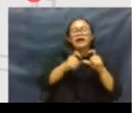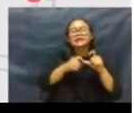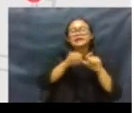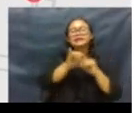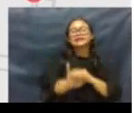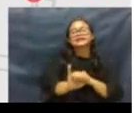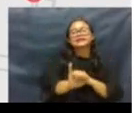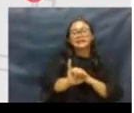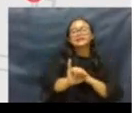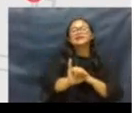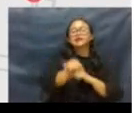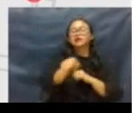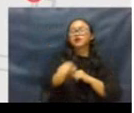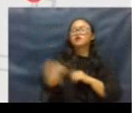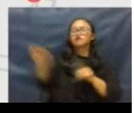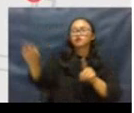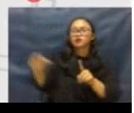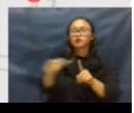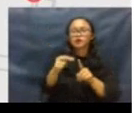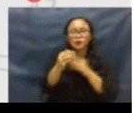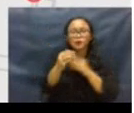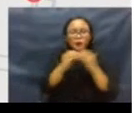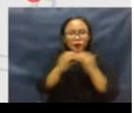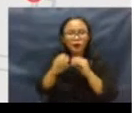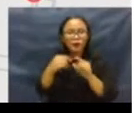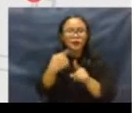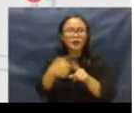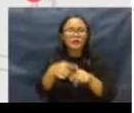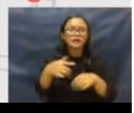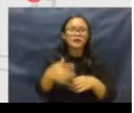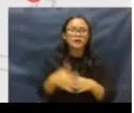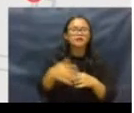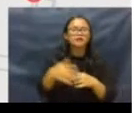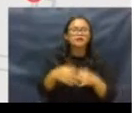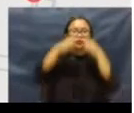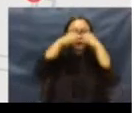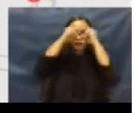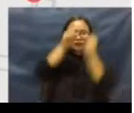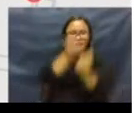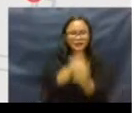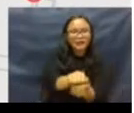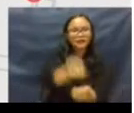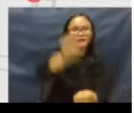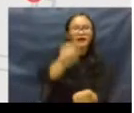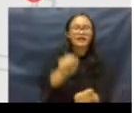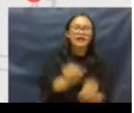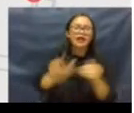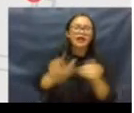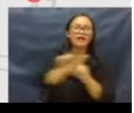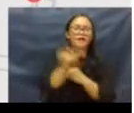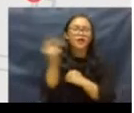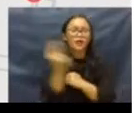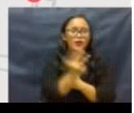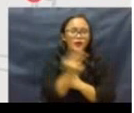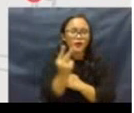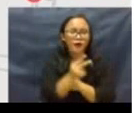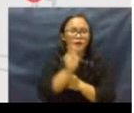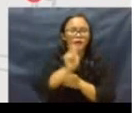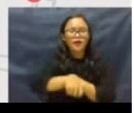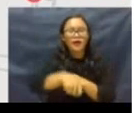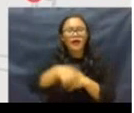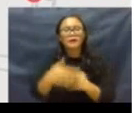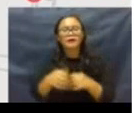Indonesia. Lalu beliau juga adalah Google Certified Educator Level 2, menerapkan sistem gamification